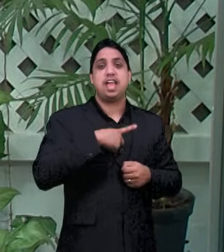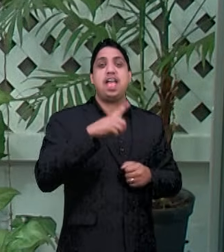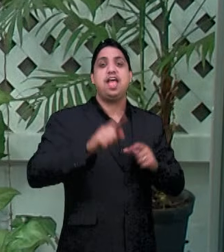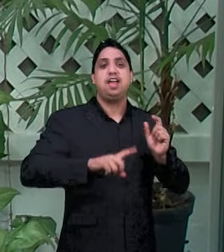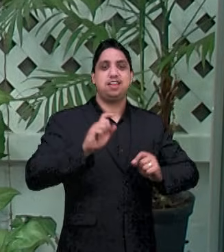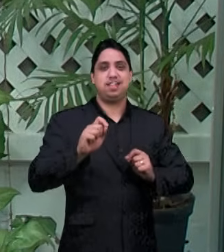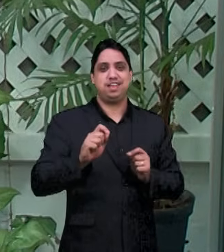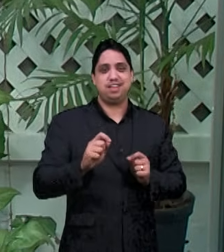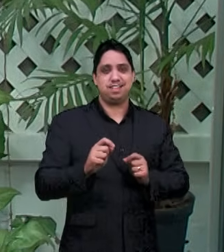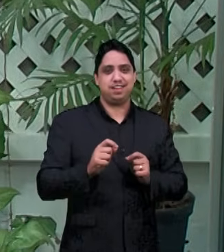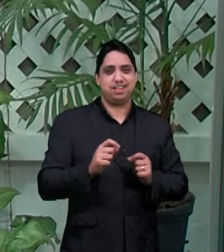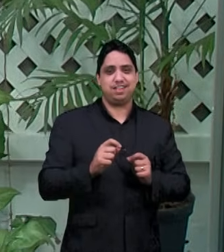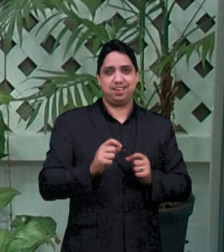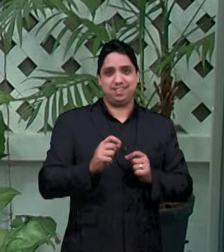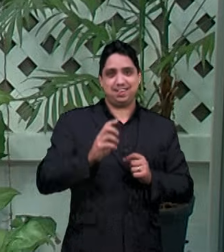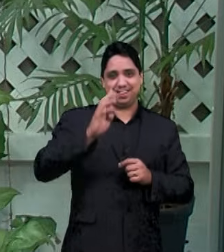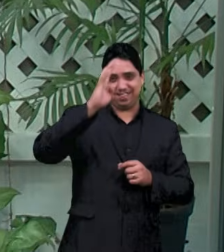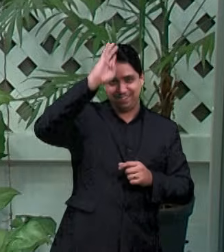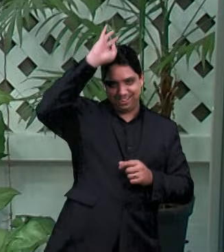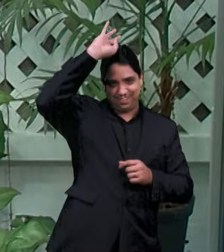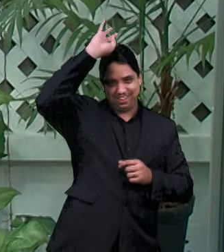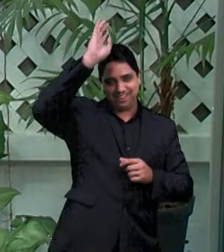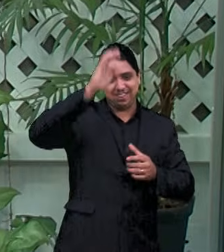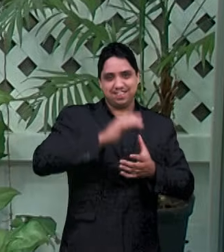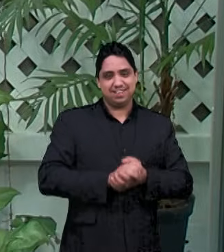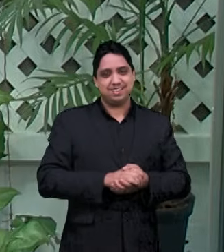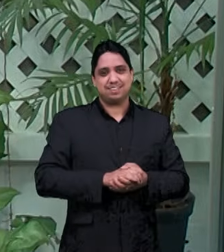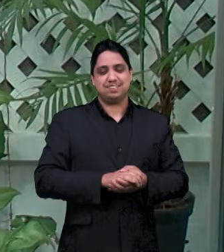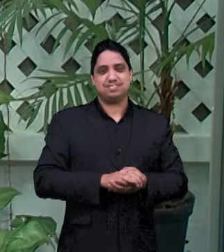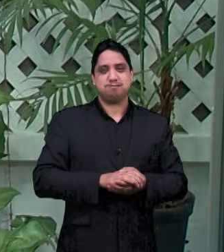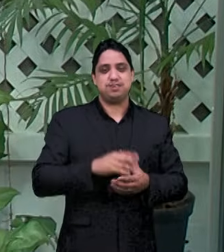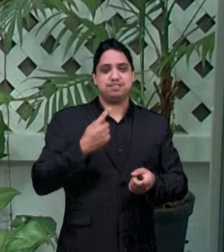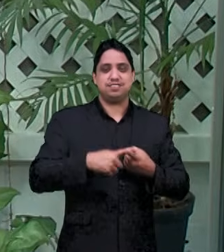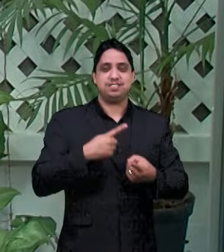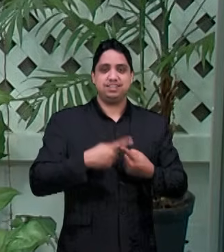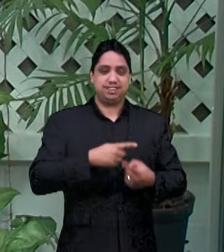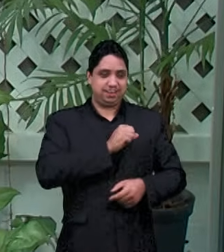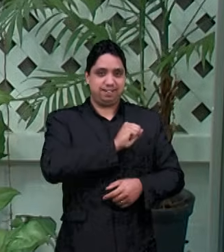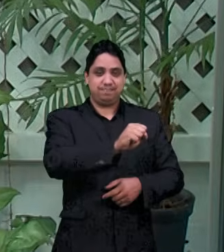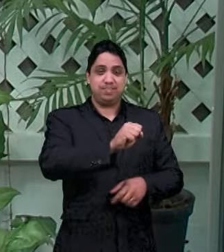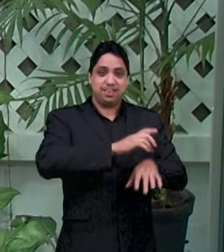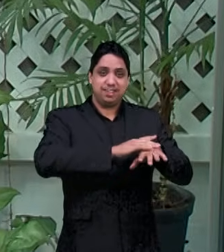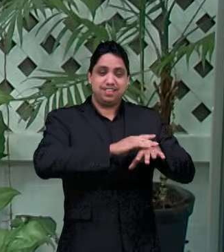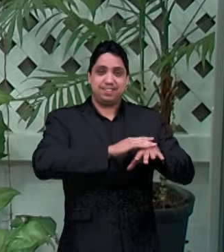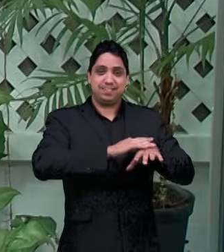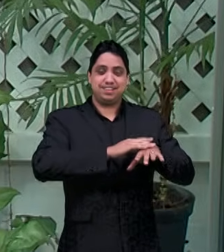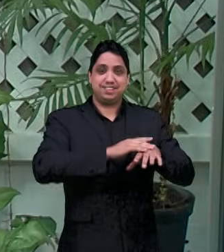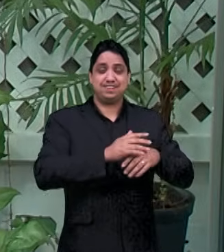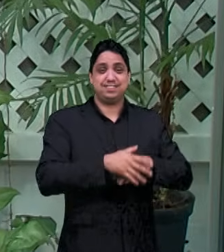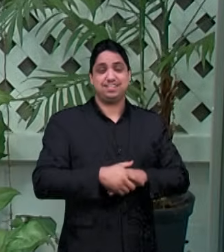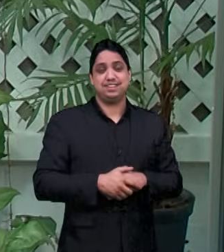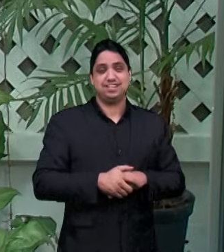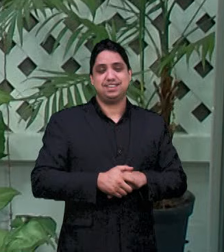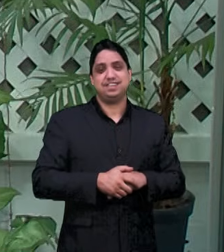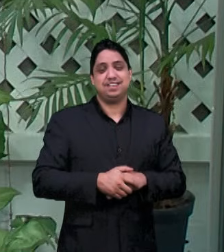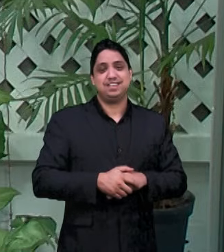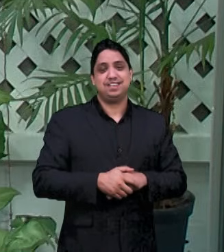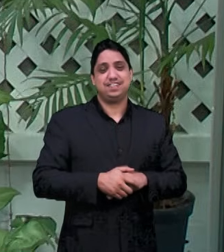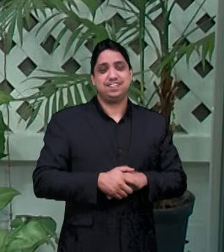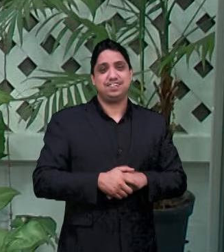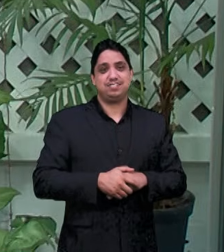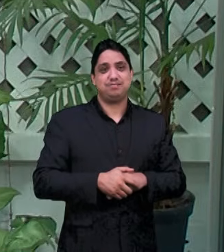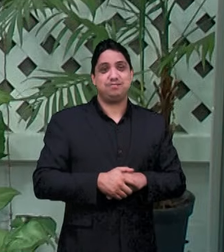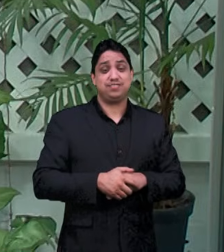précieux. C'était le coq, que sa belle-mère était malade. Le